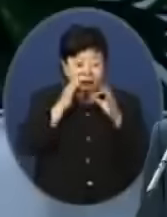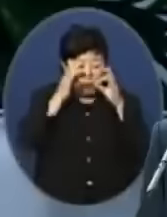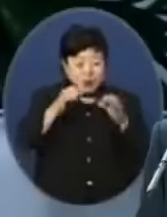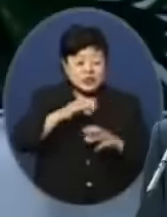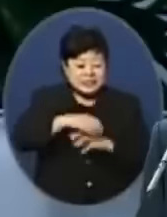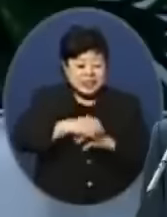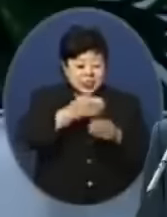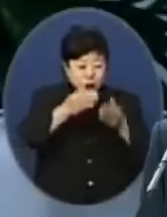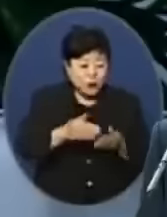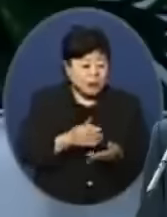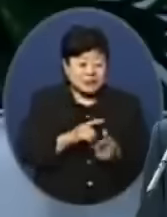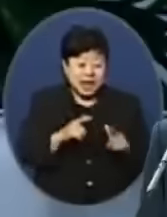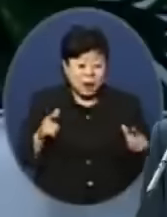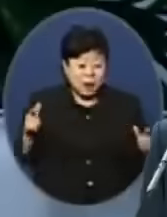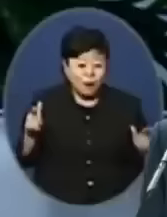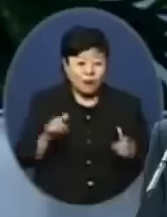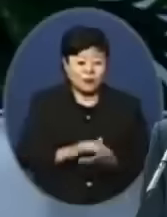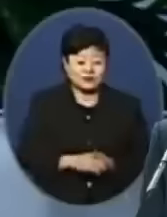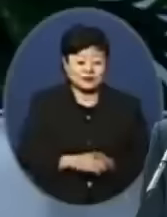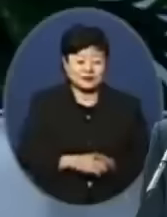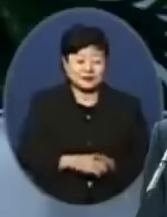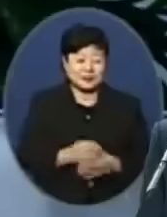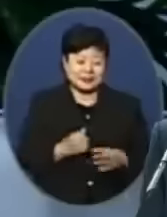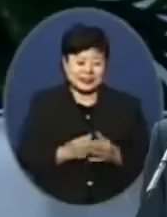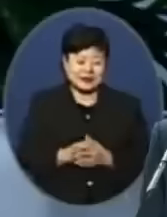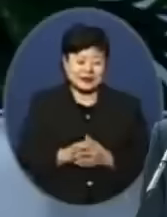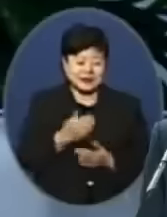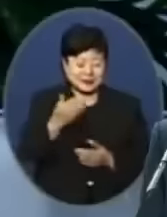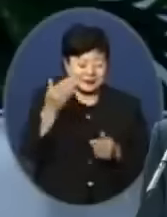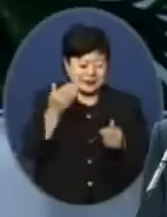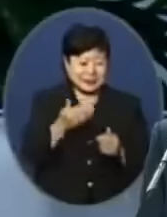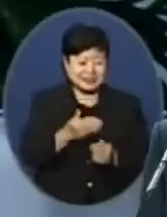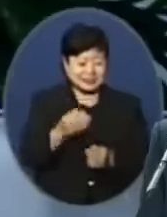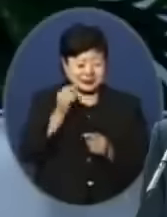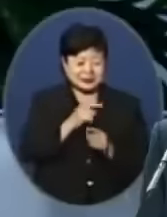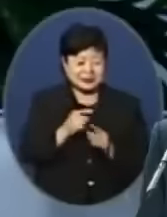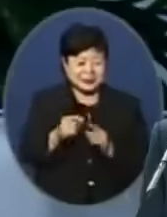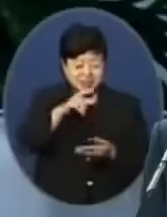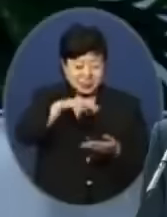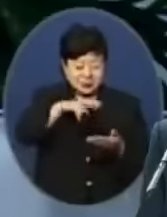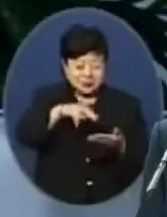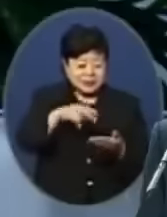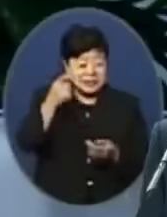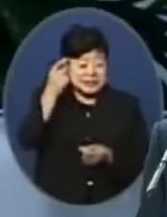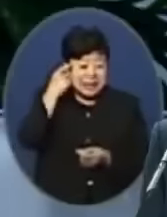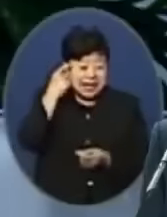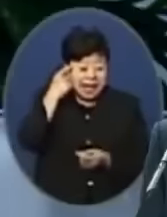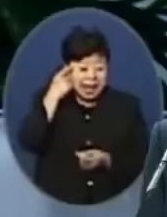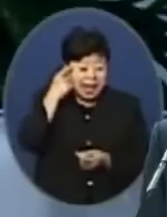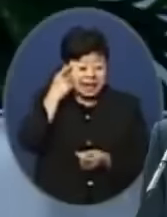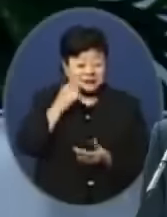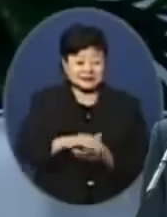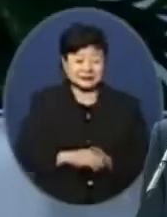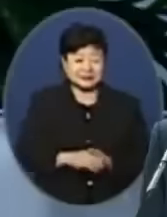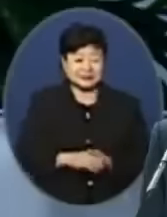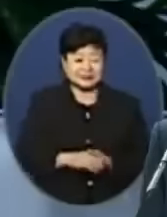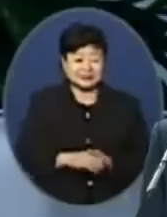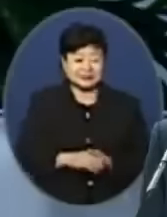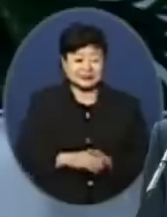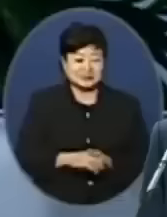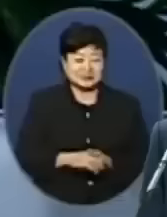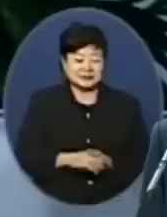보이는 세계를 통해서 역사하는 것이 아닙니다. 그러므로 여러분께서 성경을 읽으면서 생각을